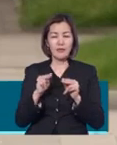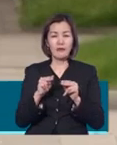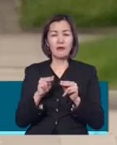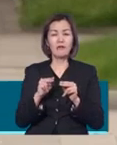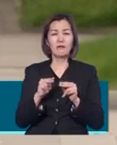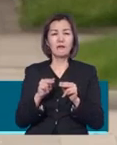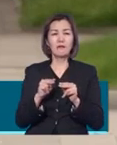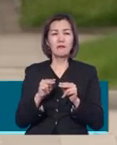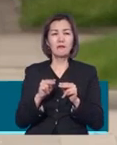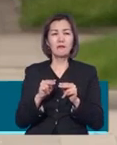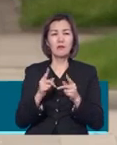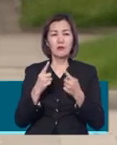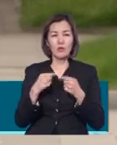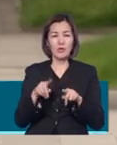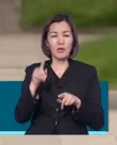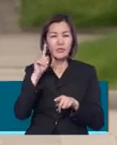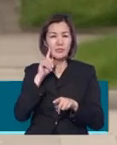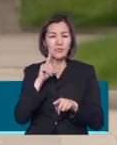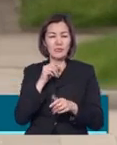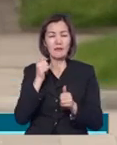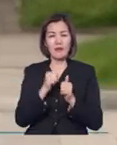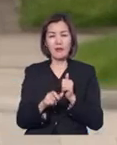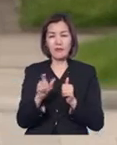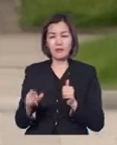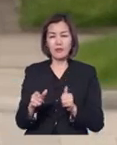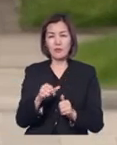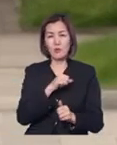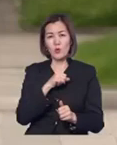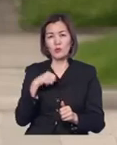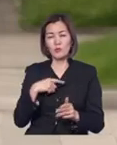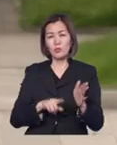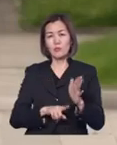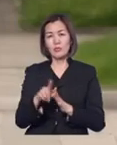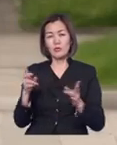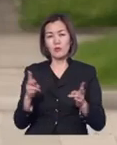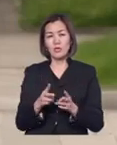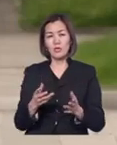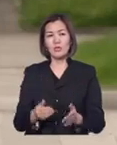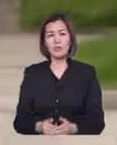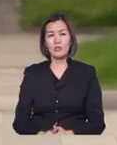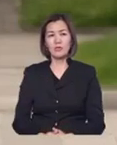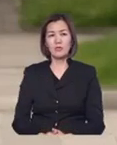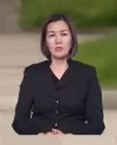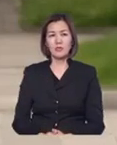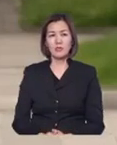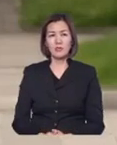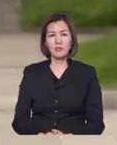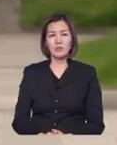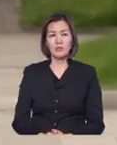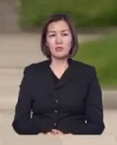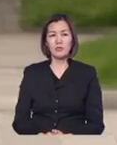әділетті Қазақстан құру үшін әр бір адам өзінен бастауы керек. Оны жоғарыдағылардан,